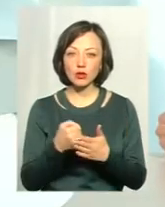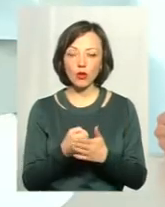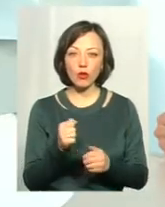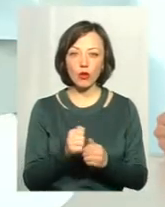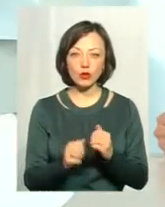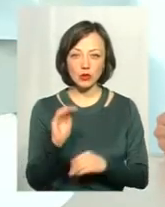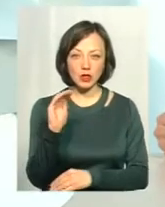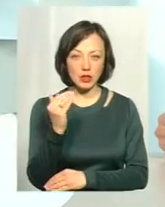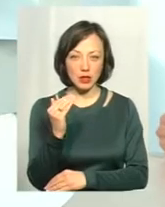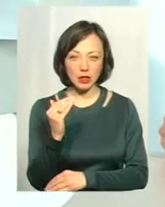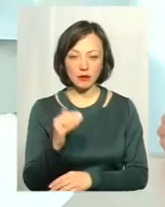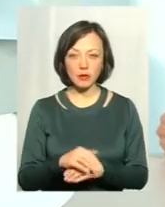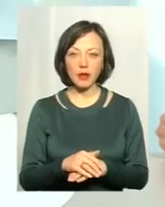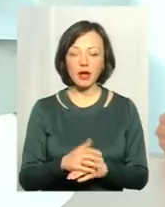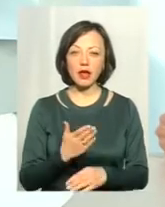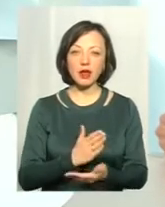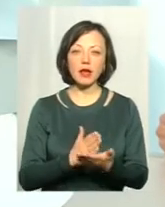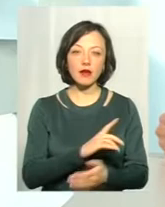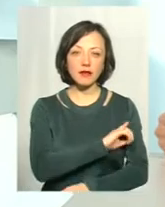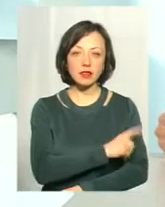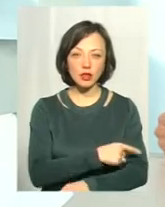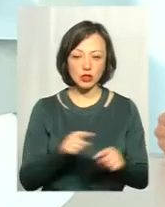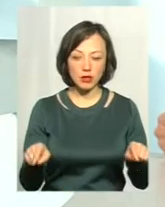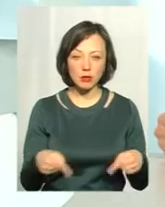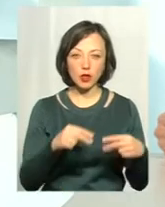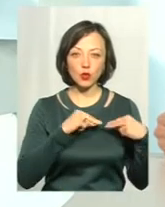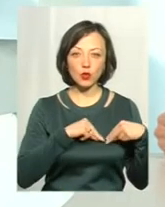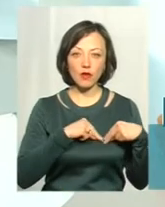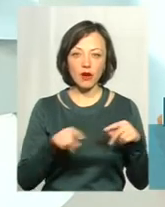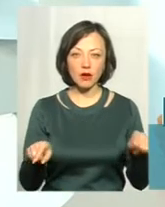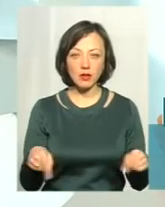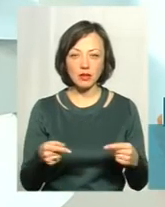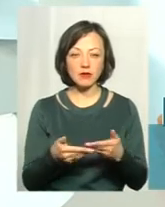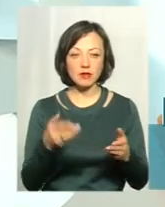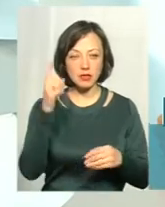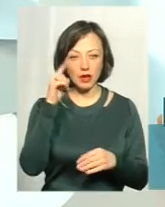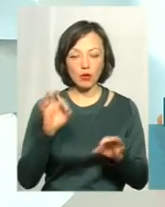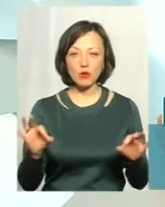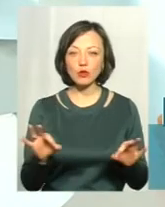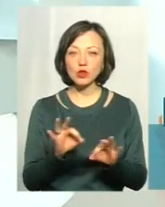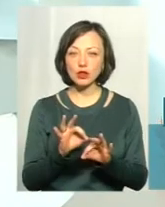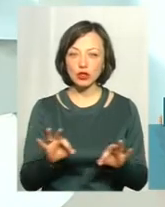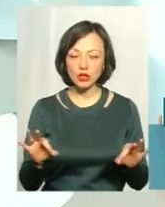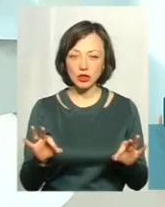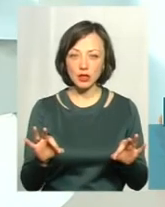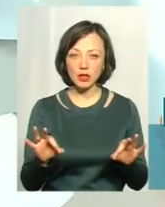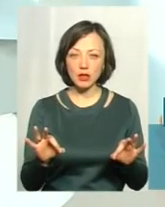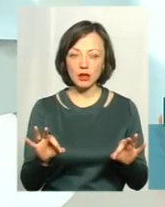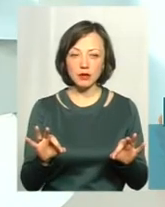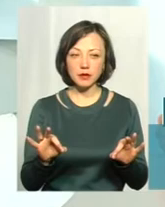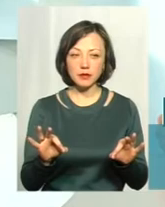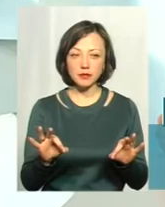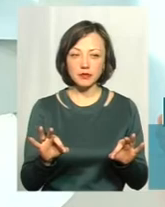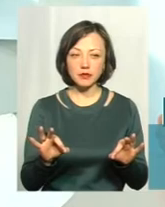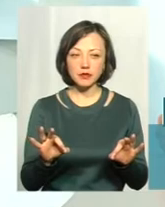дитини. От в нас і фізична реабілітація, і трудова є. От ви знаєте, що музика, таке,